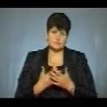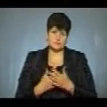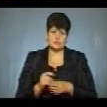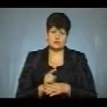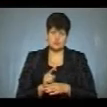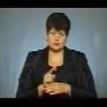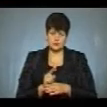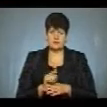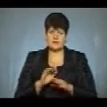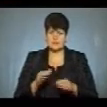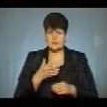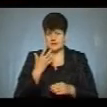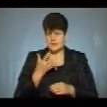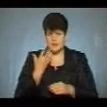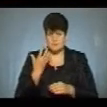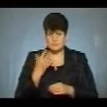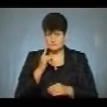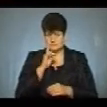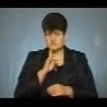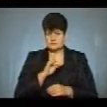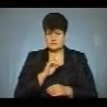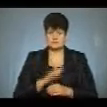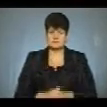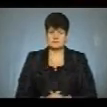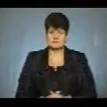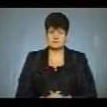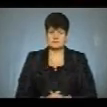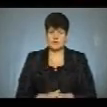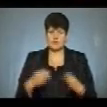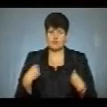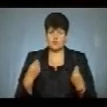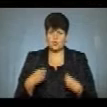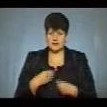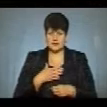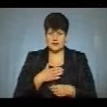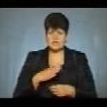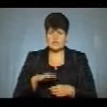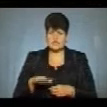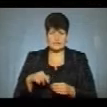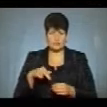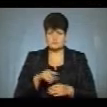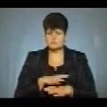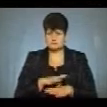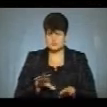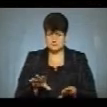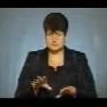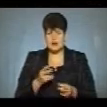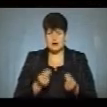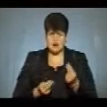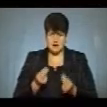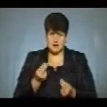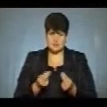норм, діткам тепло, затишно і комфортно. В куртках дітки наші не ходили,